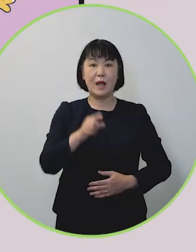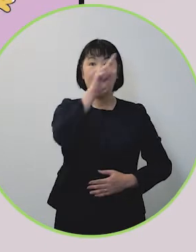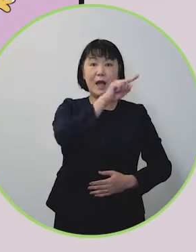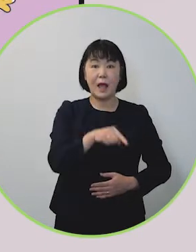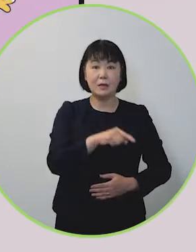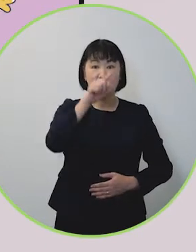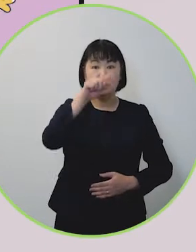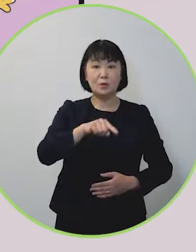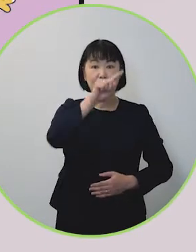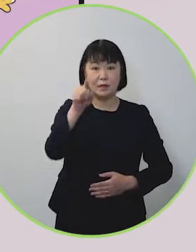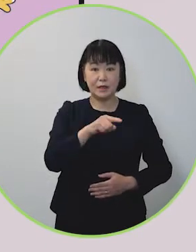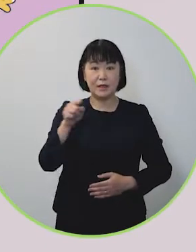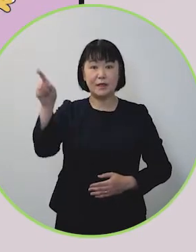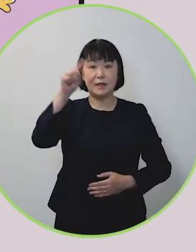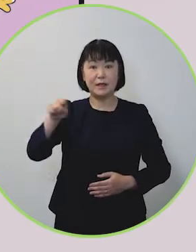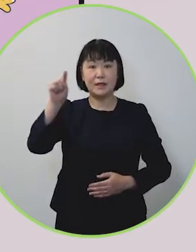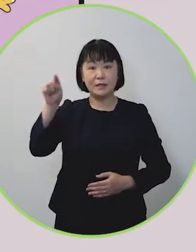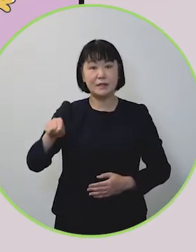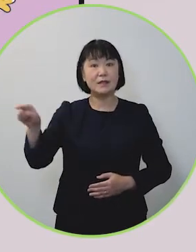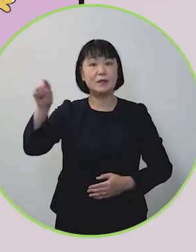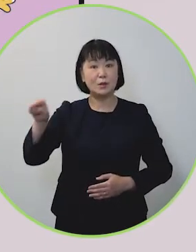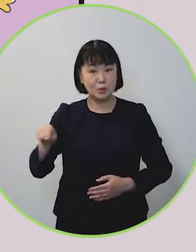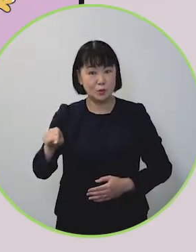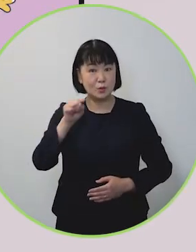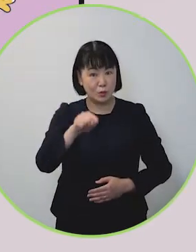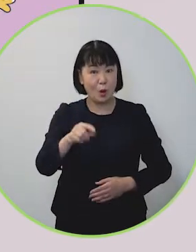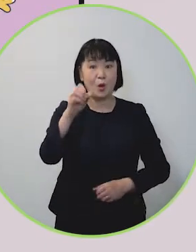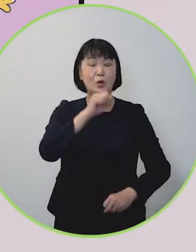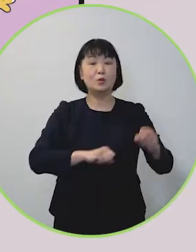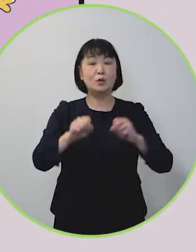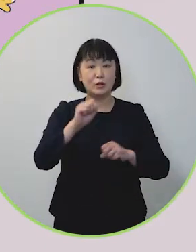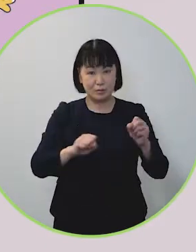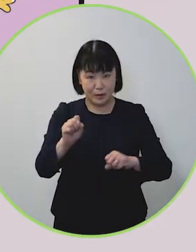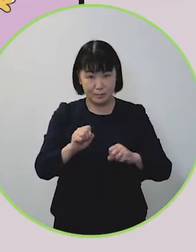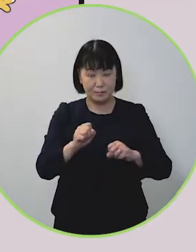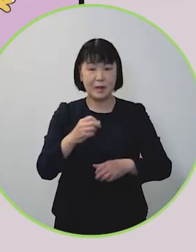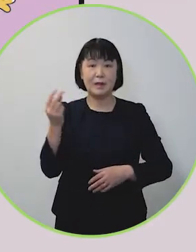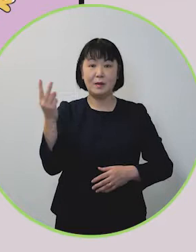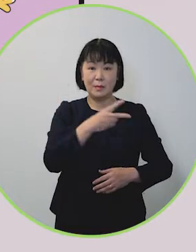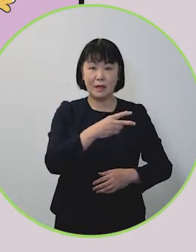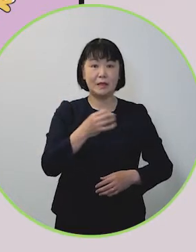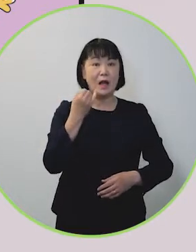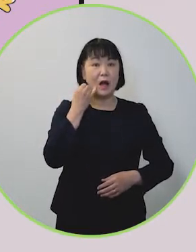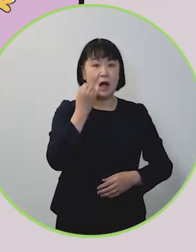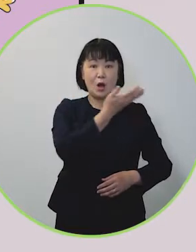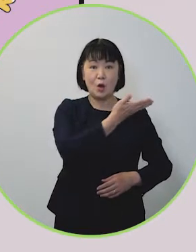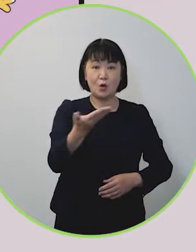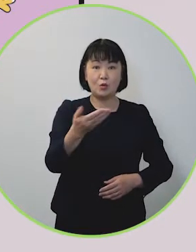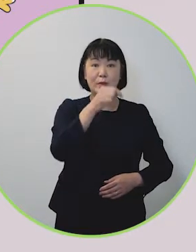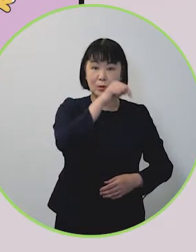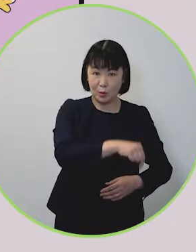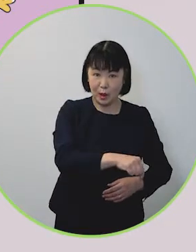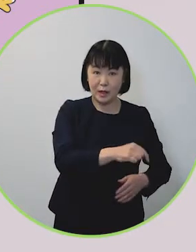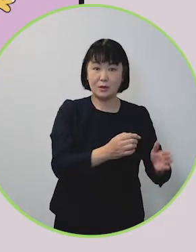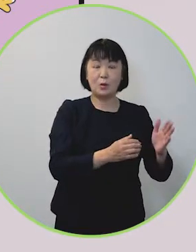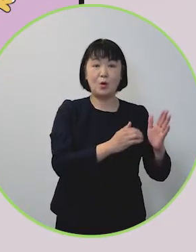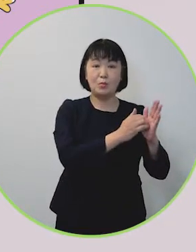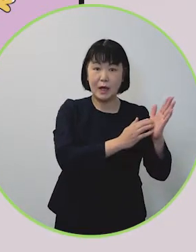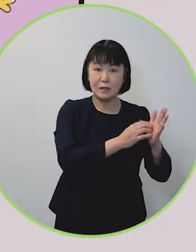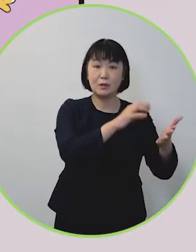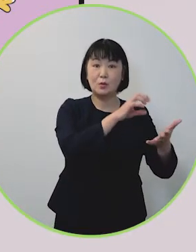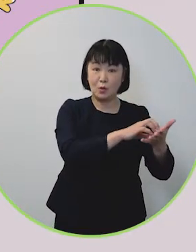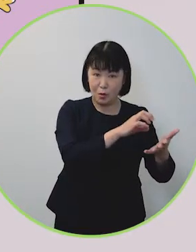sdg ず持続可能な開発目標への取り組みをはじめ概要プラスチックごみ